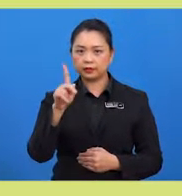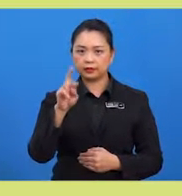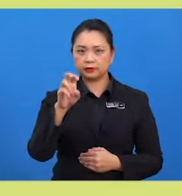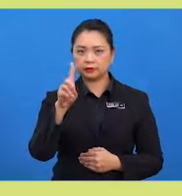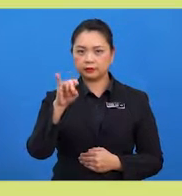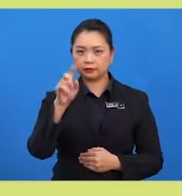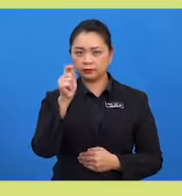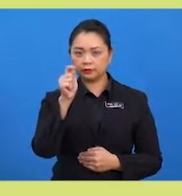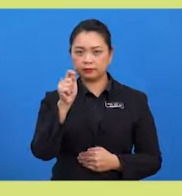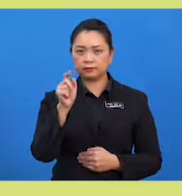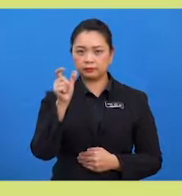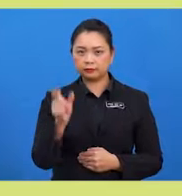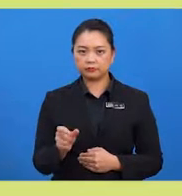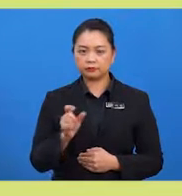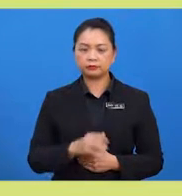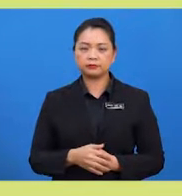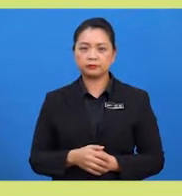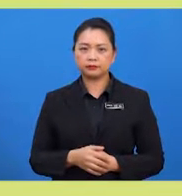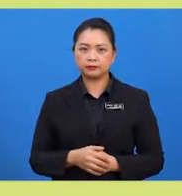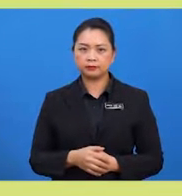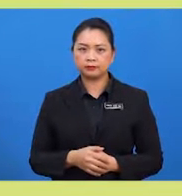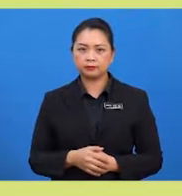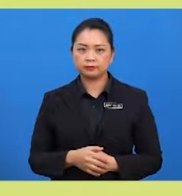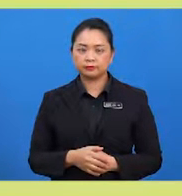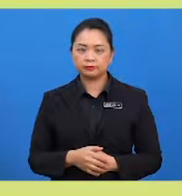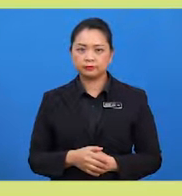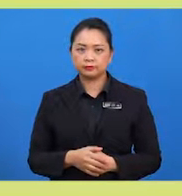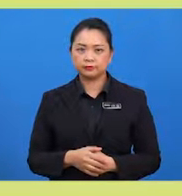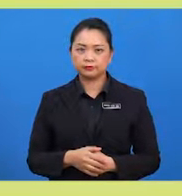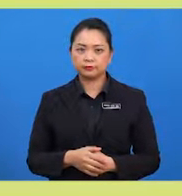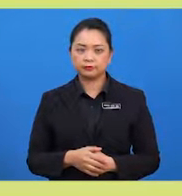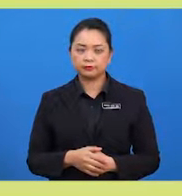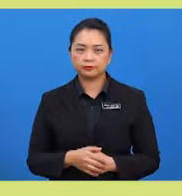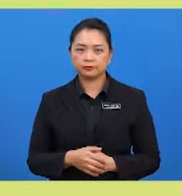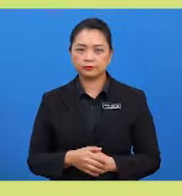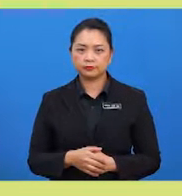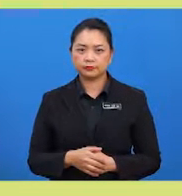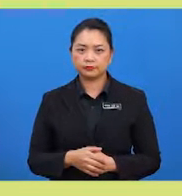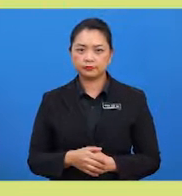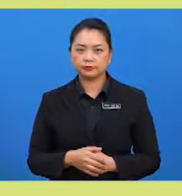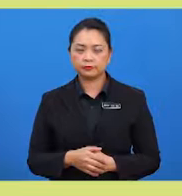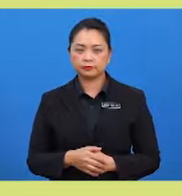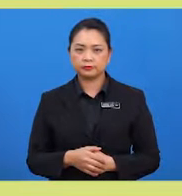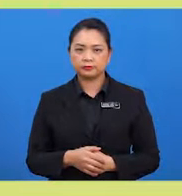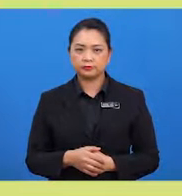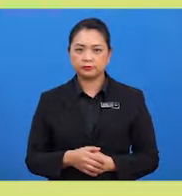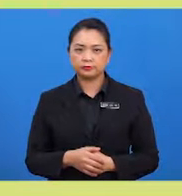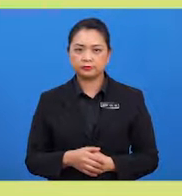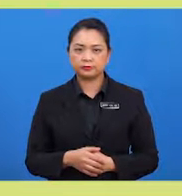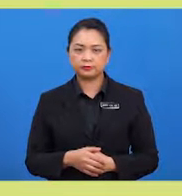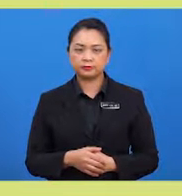40,800, sewa debit 1,200, gaji debit 2,800, insurans debit